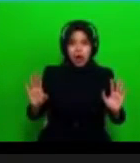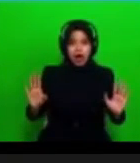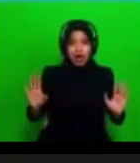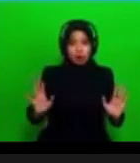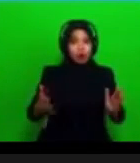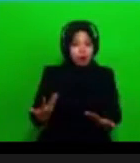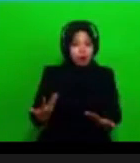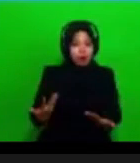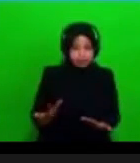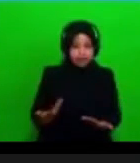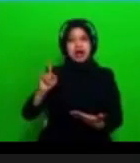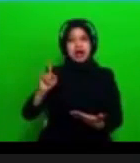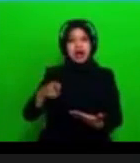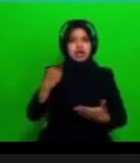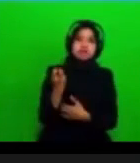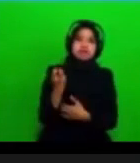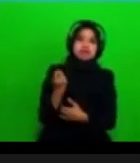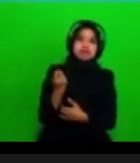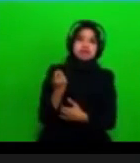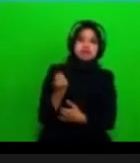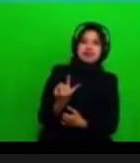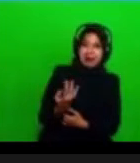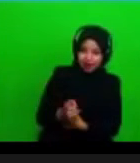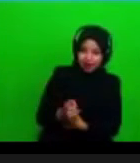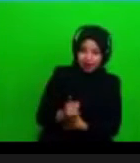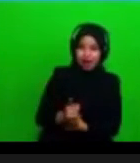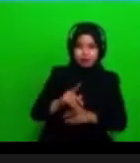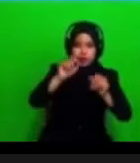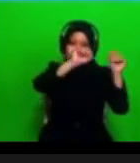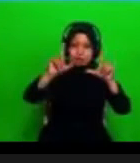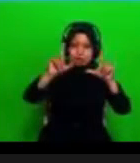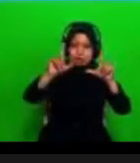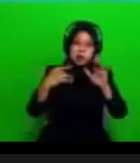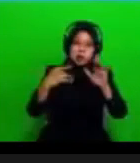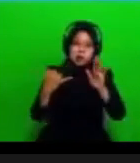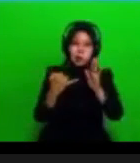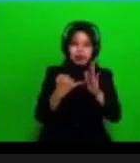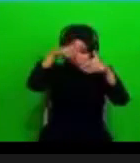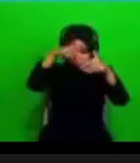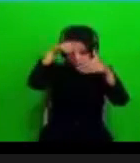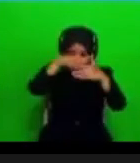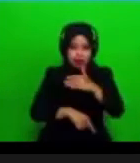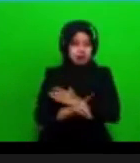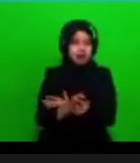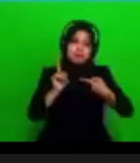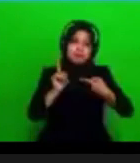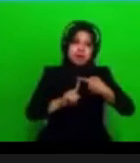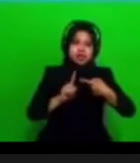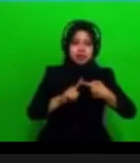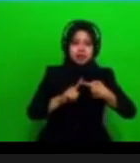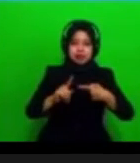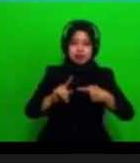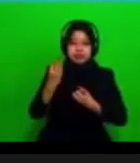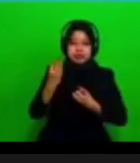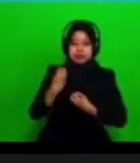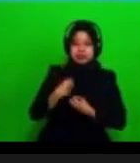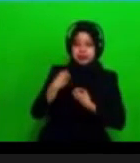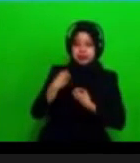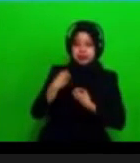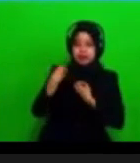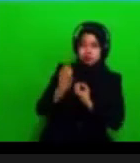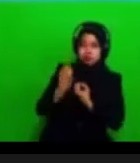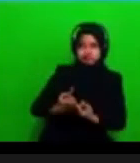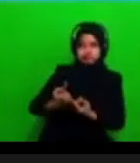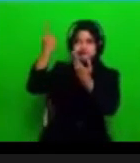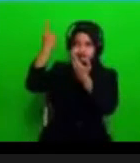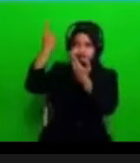Pancasila ini diterjemahkan di dalam beberapa konteks lebih dalam lagi, yaitu satu, beriman bertakwa kepada Tuhan